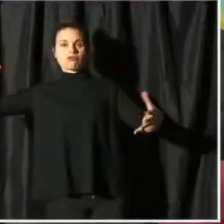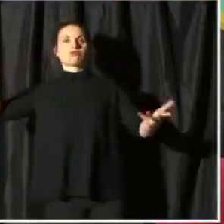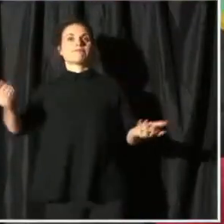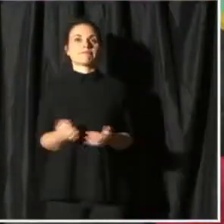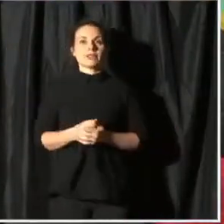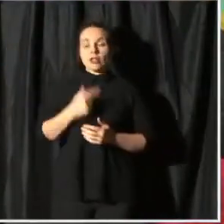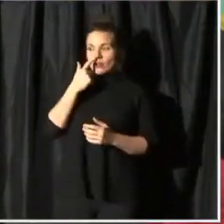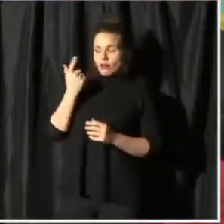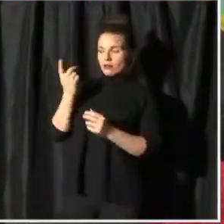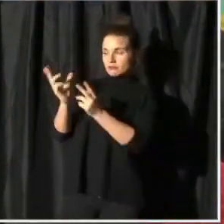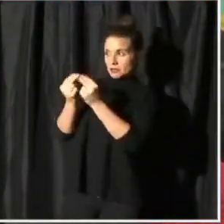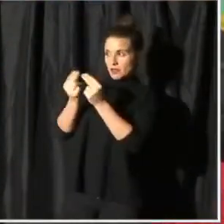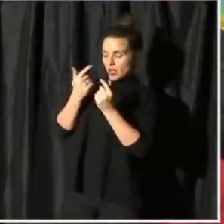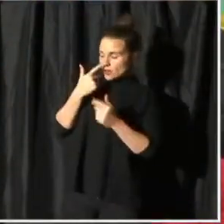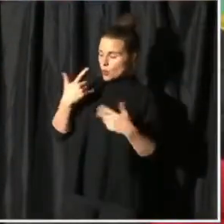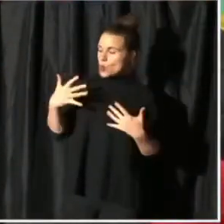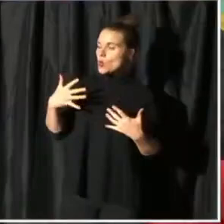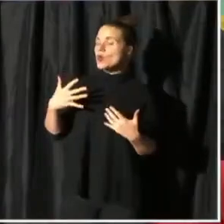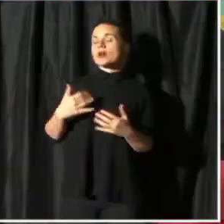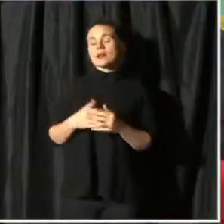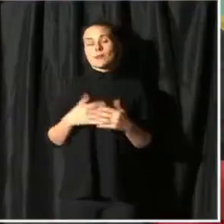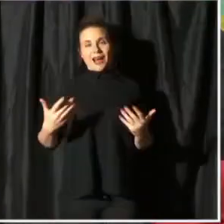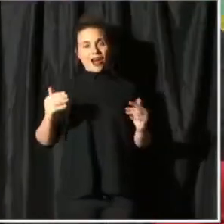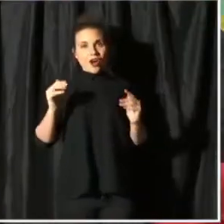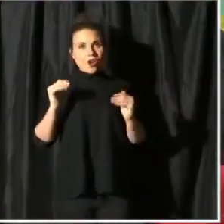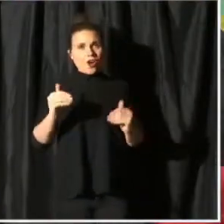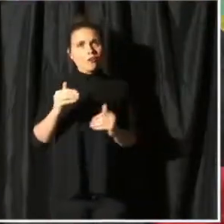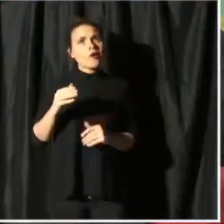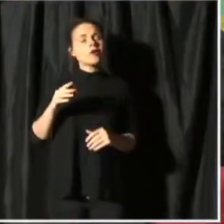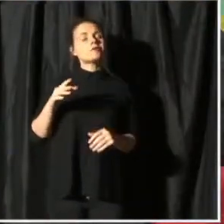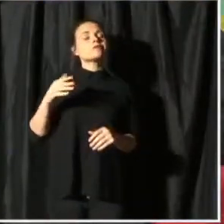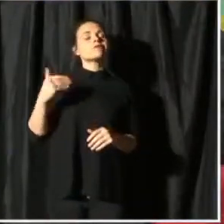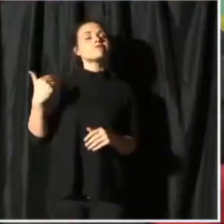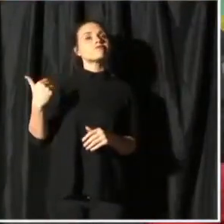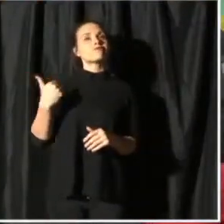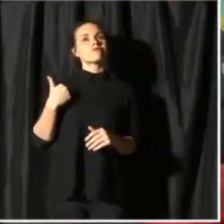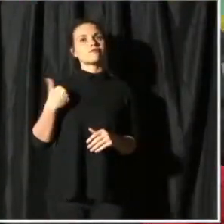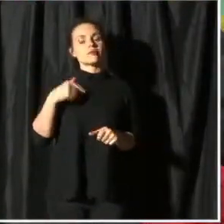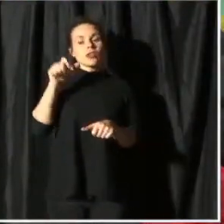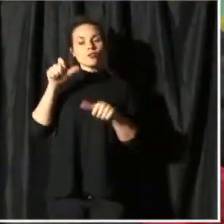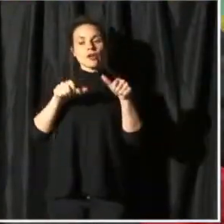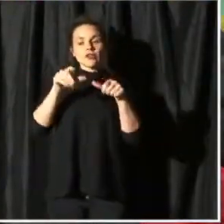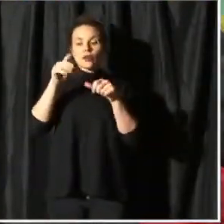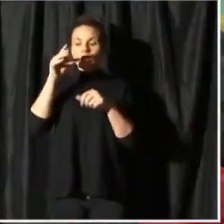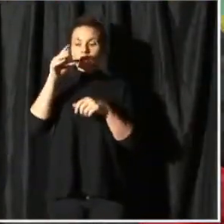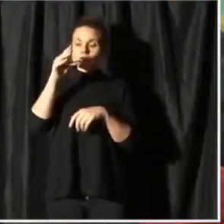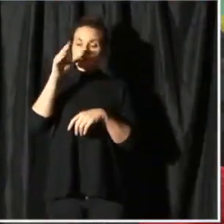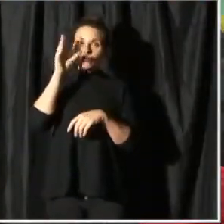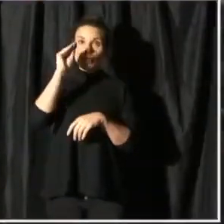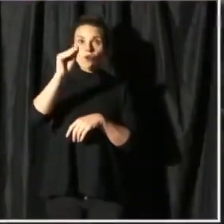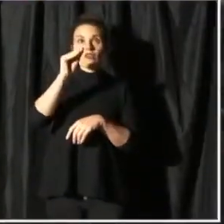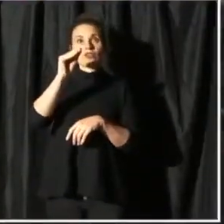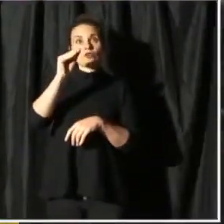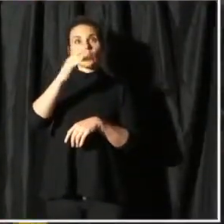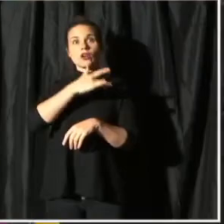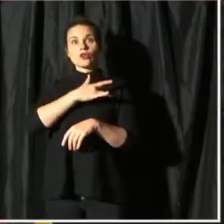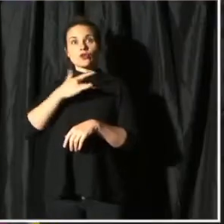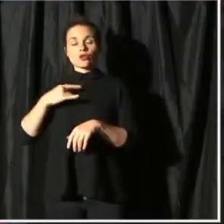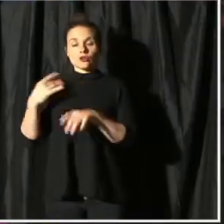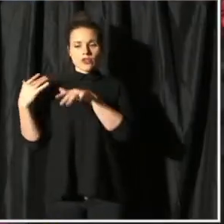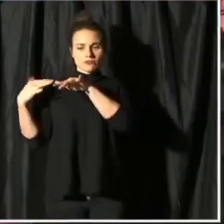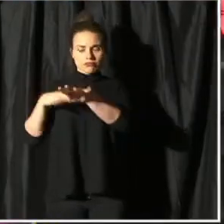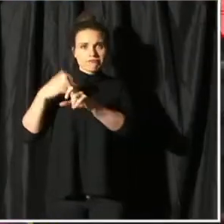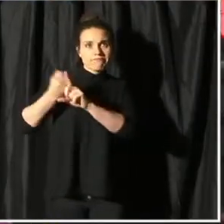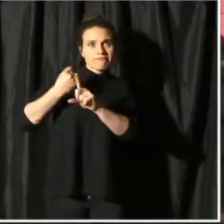prononcer la néanmoins il ya quand même eu une mobilisation importante des soignants et vous avez obtenu arraché quand même le